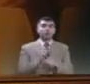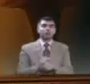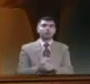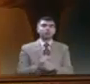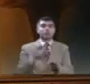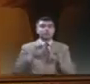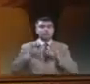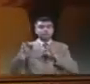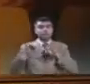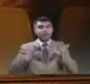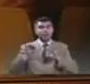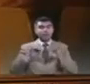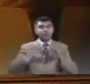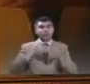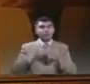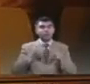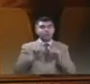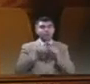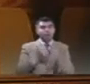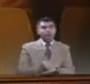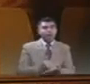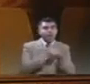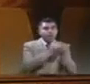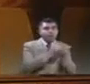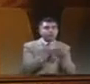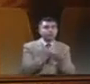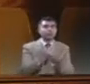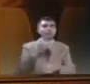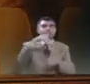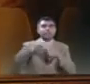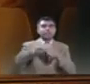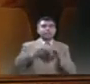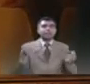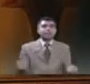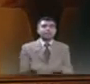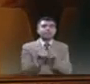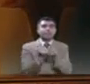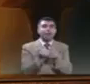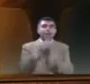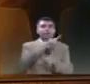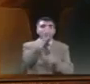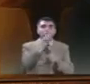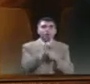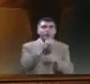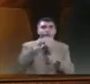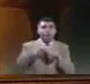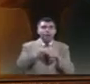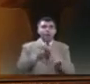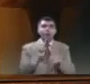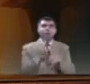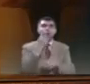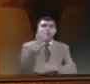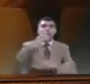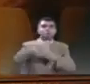عن التدابير العملية لتحفيز مغاربة العالم للمساهمة في دعم التنمية المحلية والمجالية على مستوى الجماعات